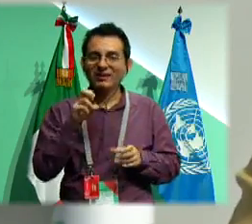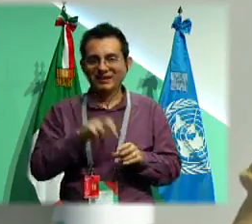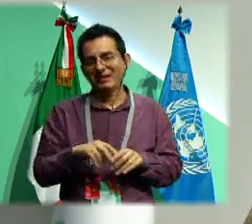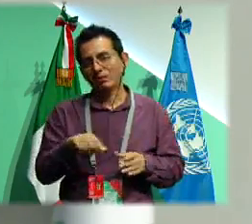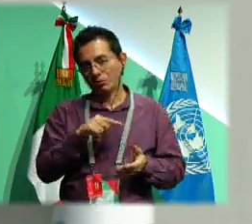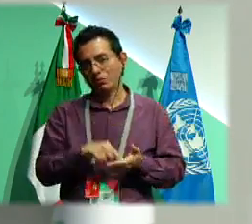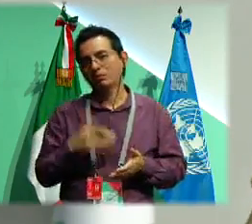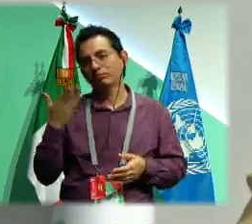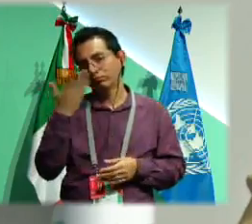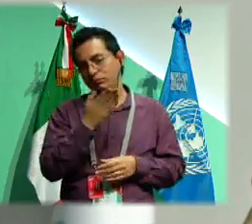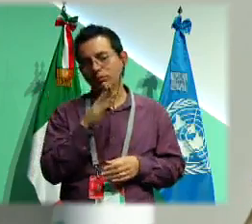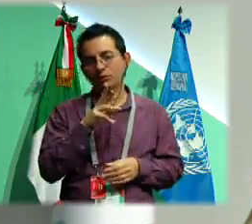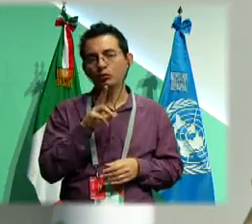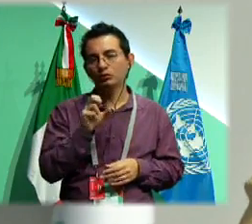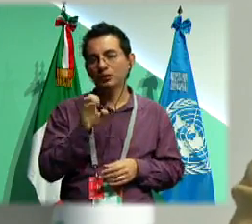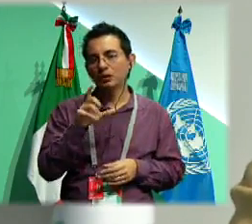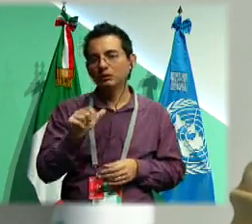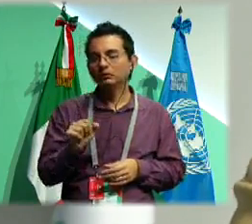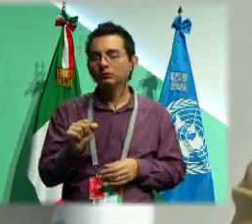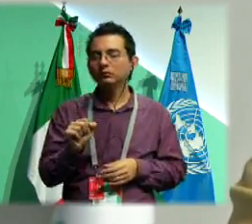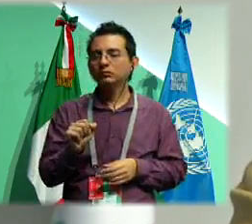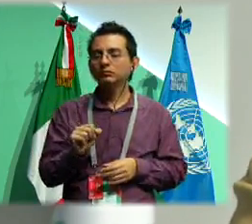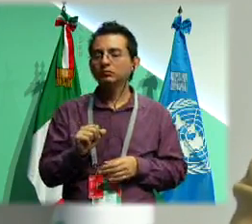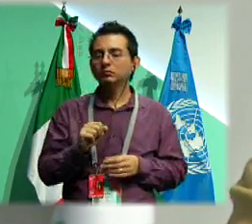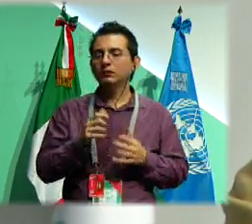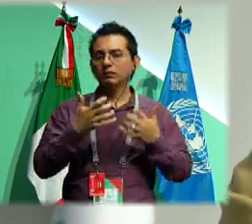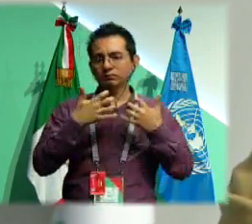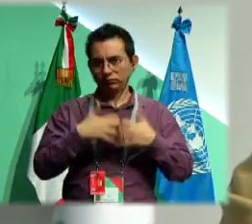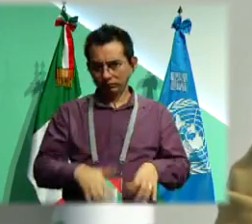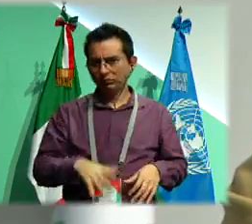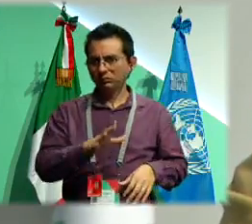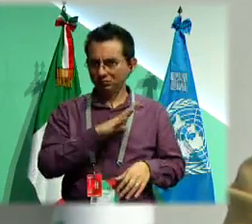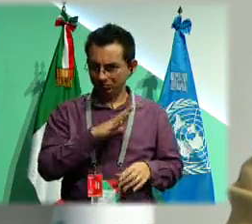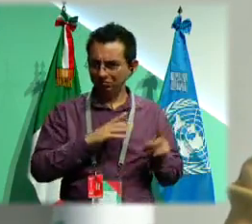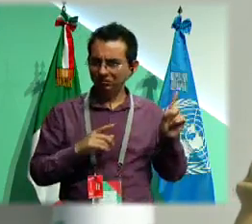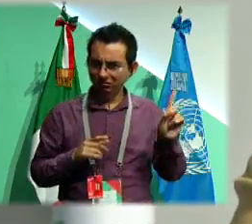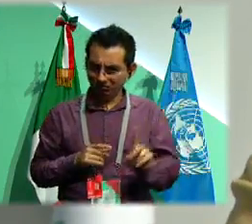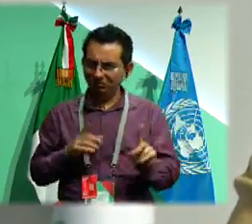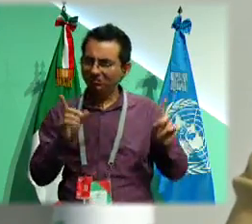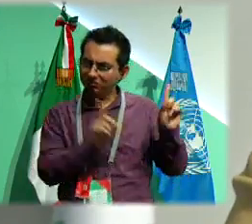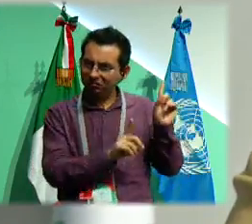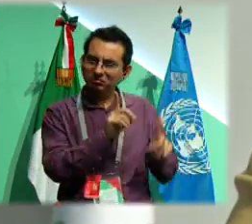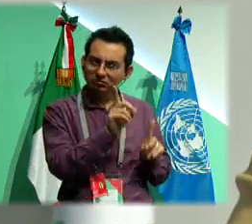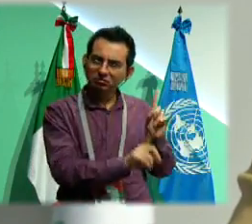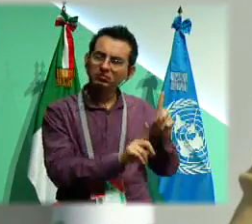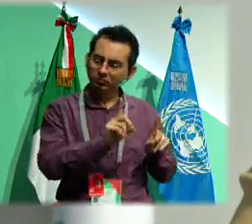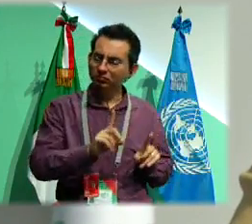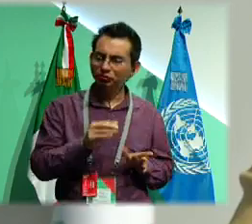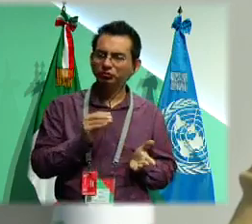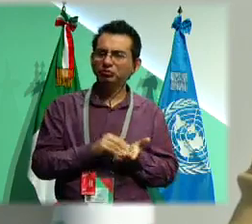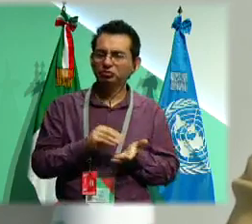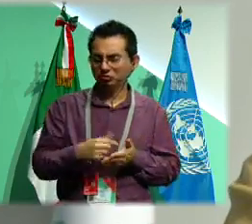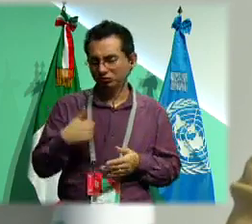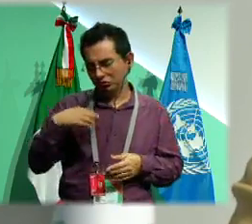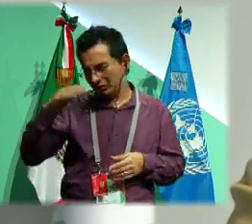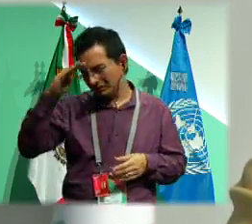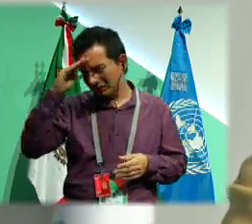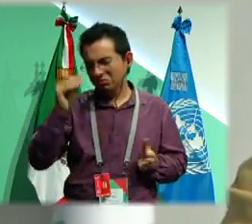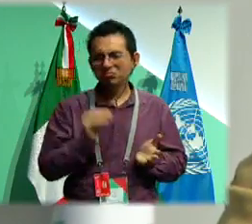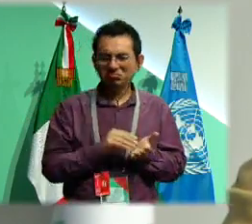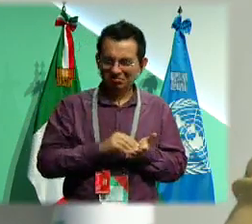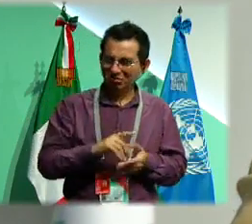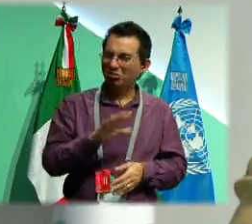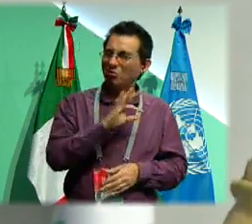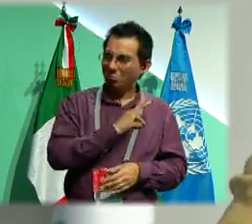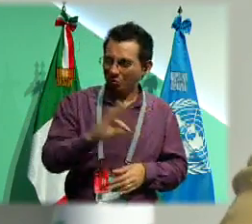c'est un peu le débat que nous avons eu à Bruxelles avec toutes les parties prenantes, parce qu'il y avait aussi le